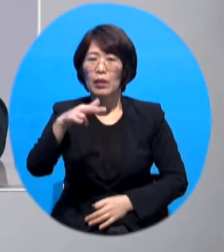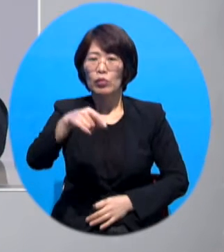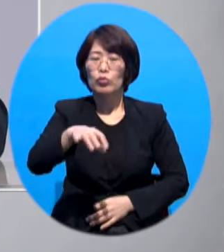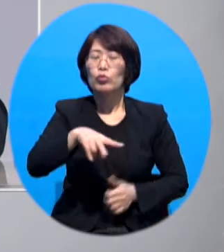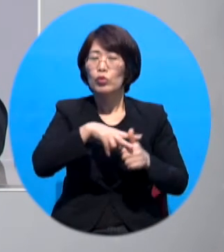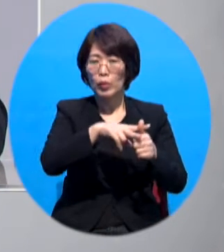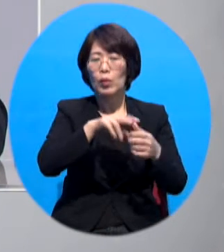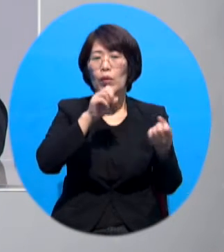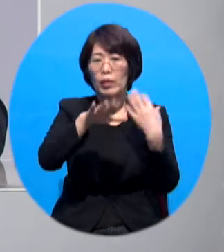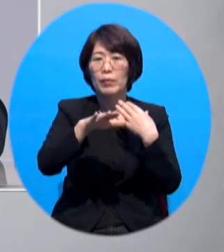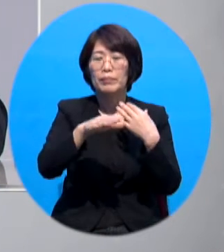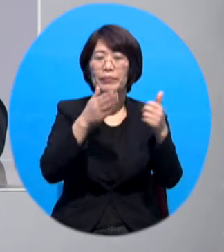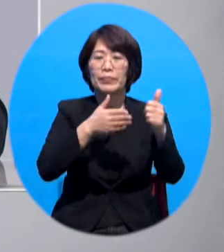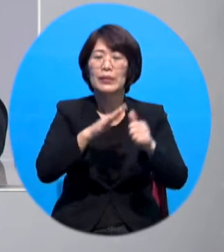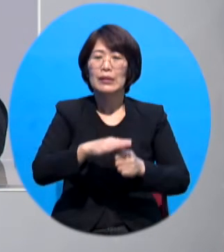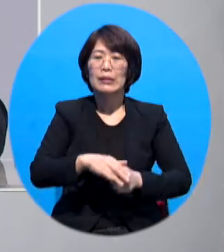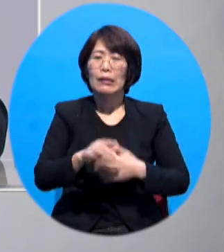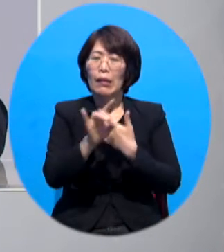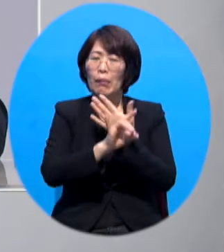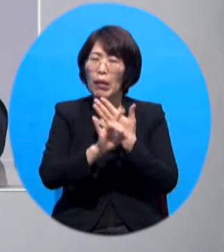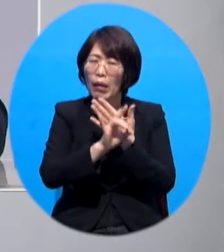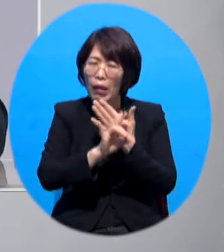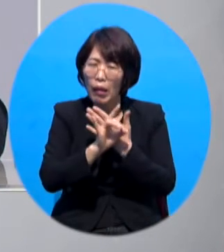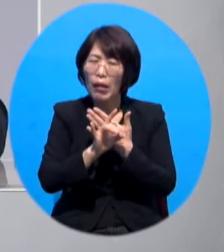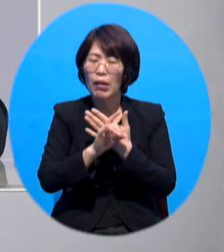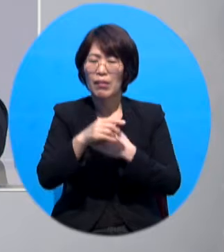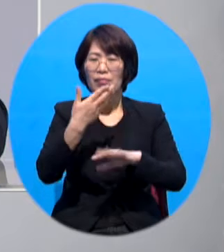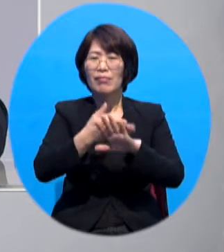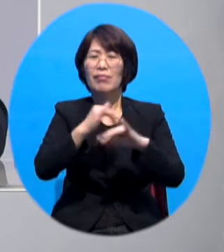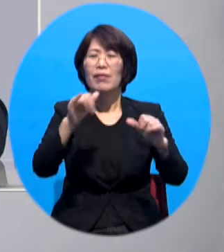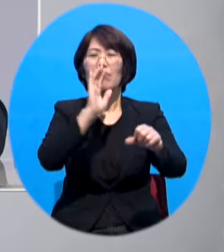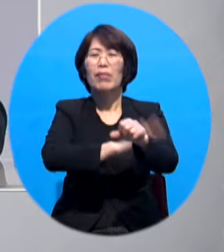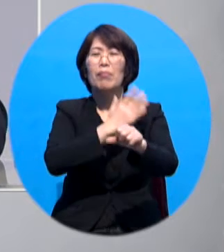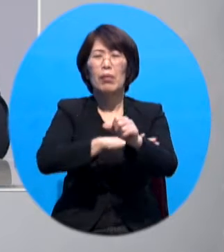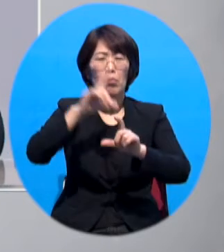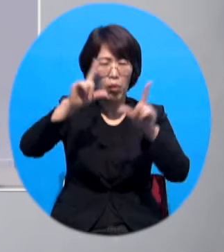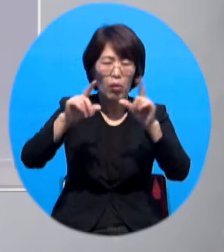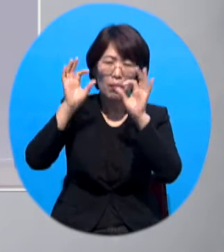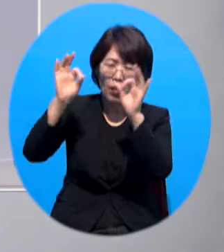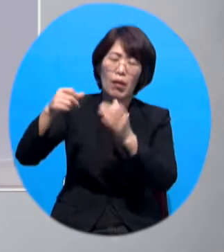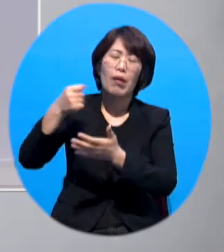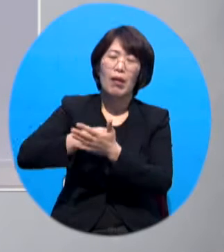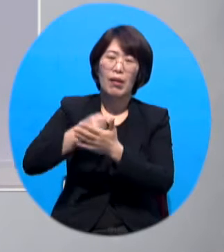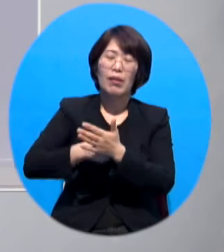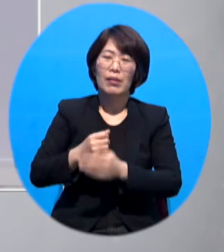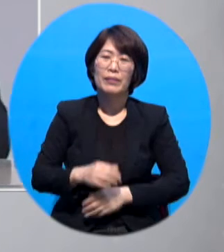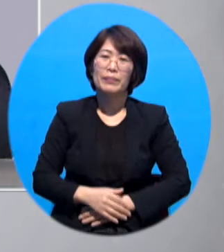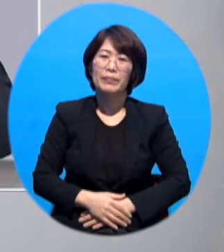일본 됩니다 이 변명과 핑계 에 나무 타만 하는 모습이 너무 안타깝습니다